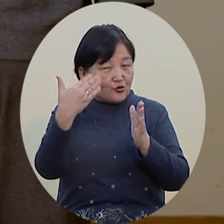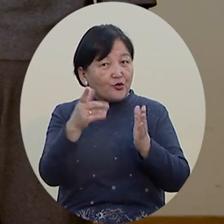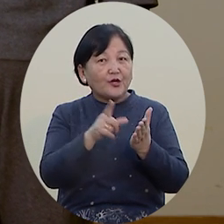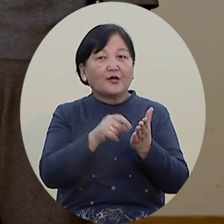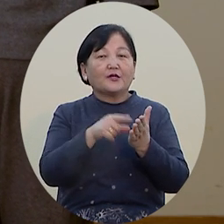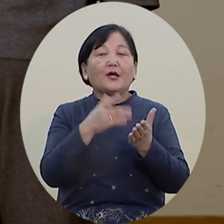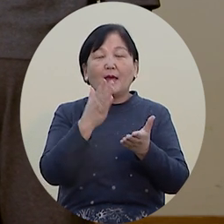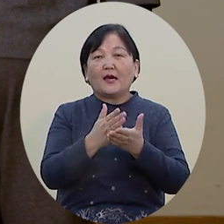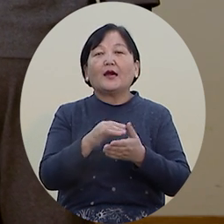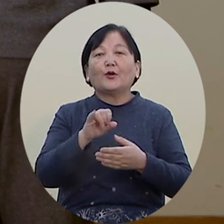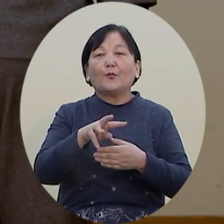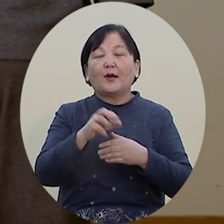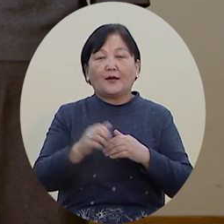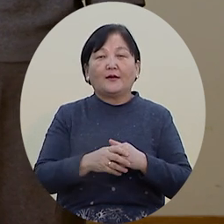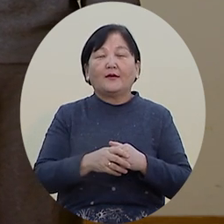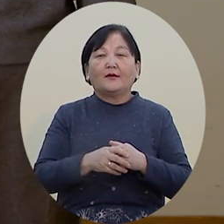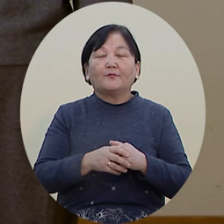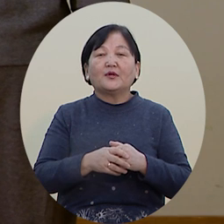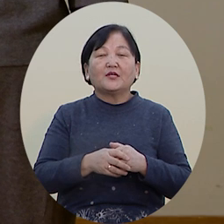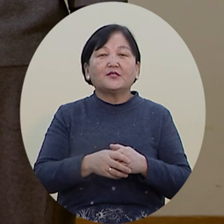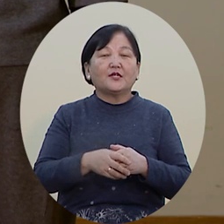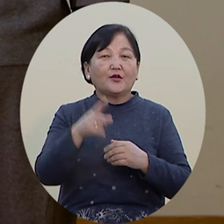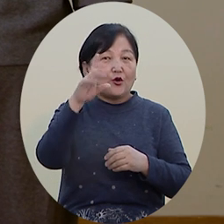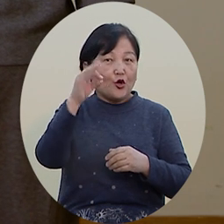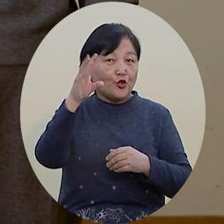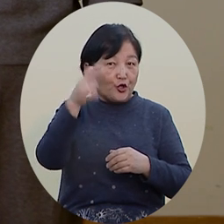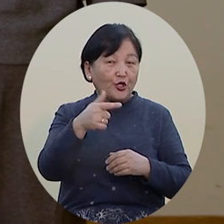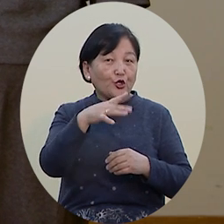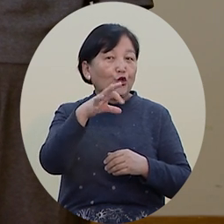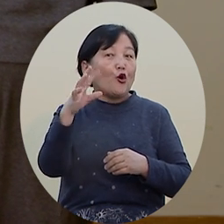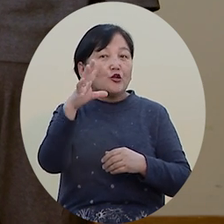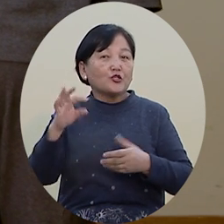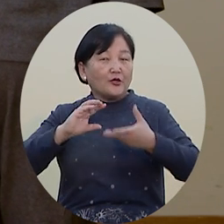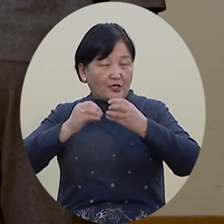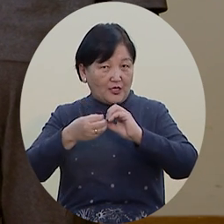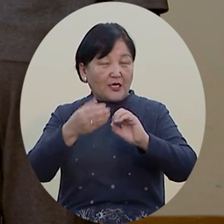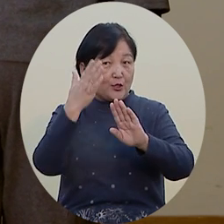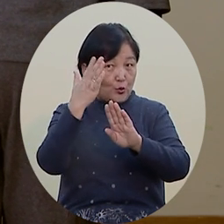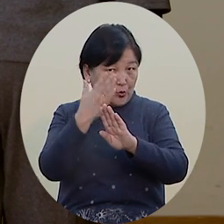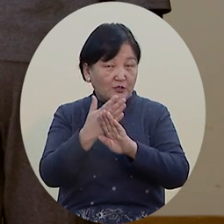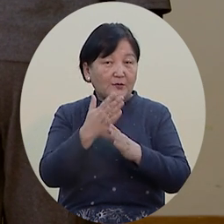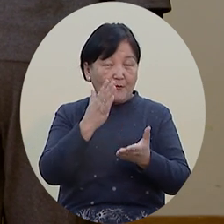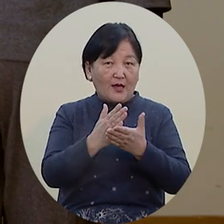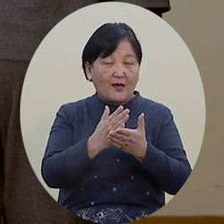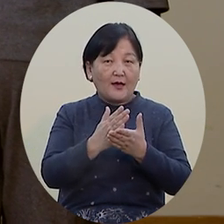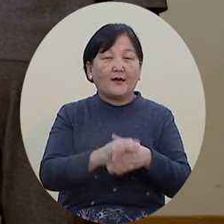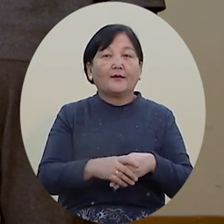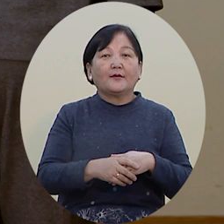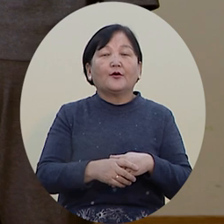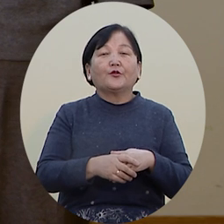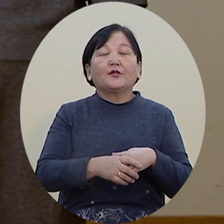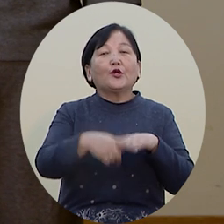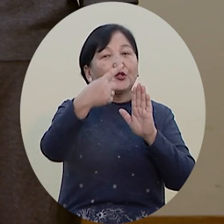шаардлагатай байнамаа. За ингээд мэдээж бид нар хоног гэсэн тооцоо гаргачихсан байгаа. Одоо энэ дээр бол